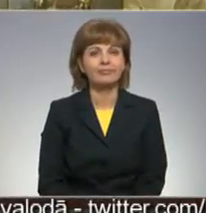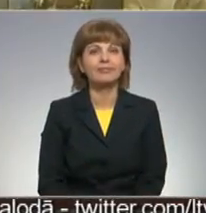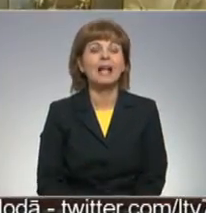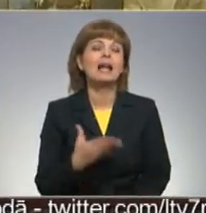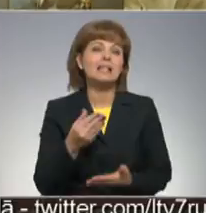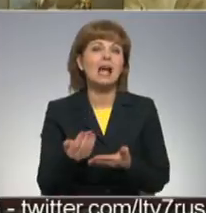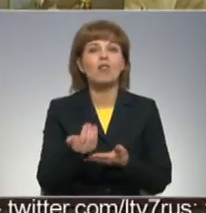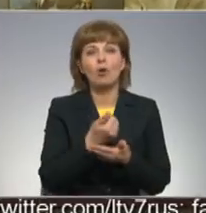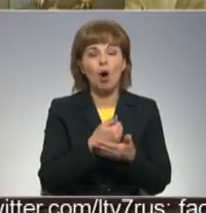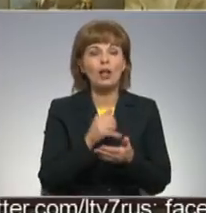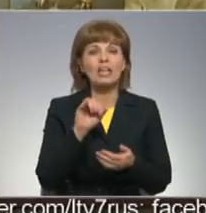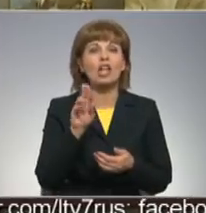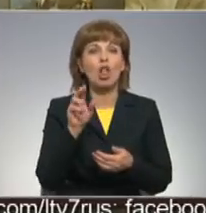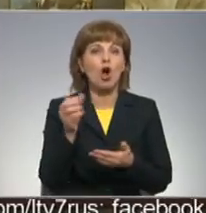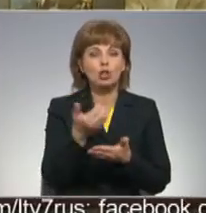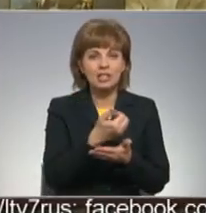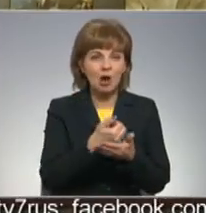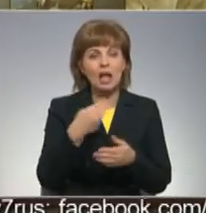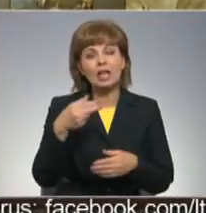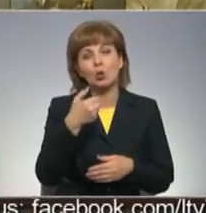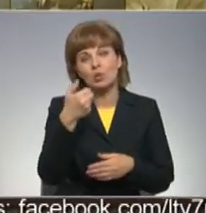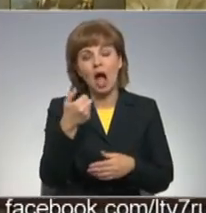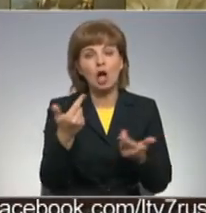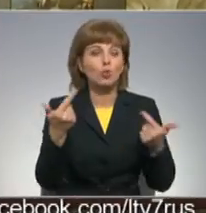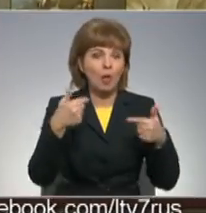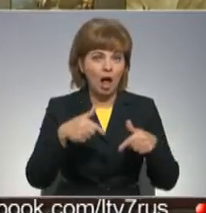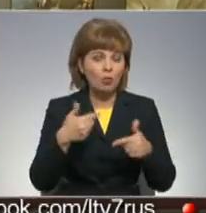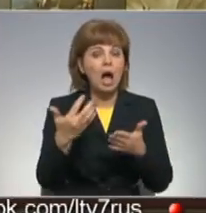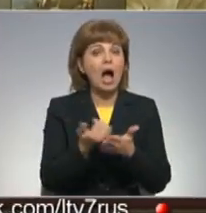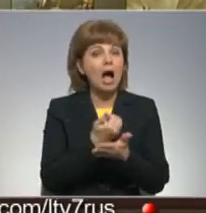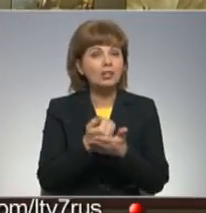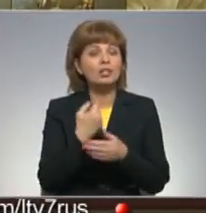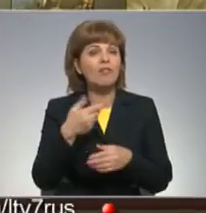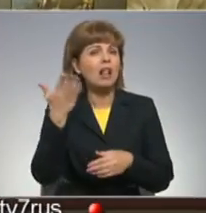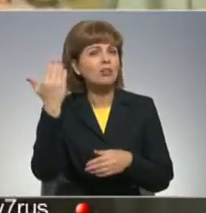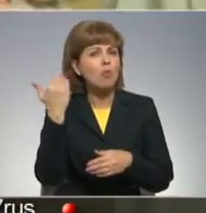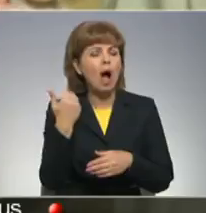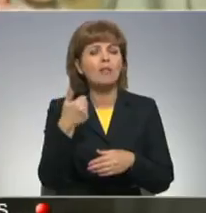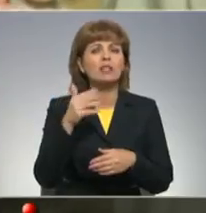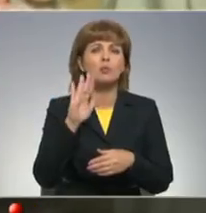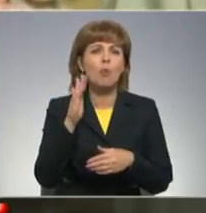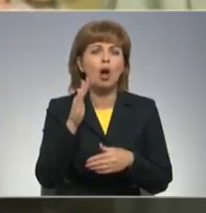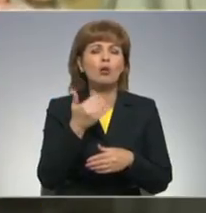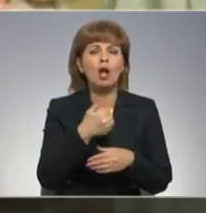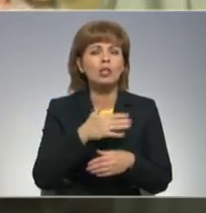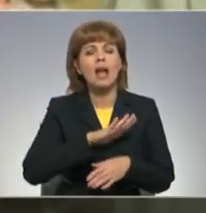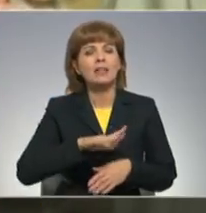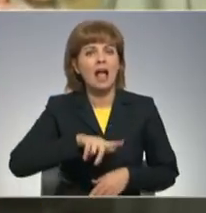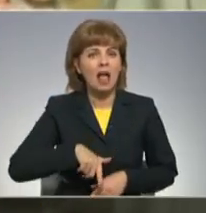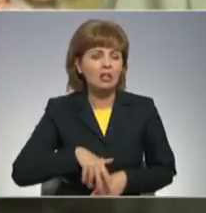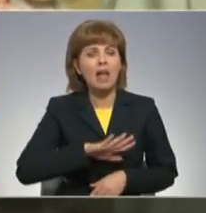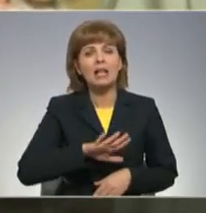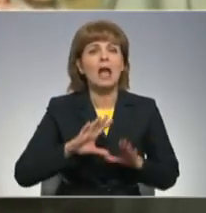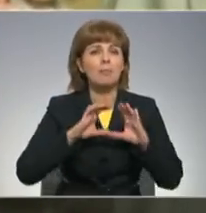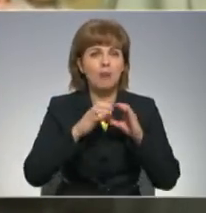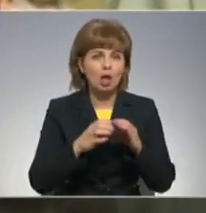Savu kolekciju Ilona savākusi apmēram 20 gadu laikā, bet atrast vēl kādu antīko spogulīšu kolekcionāru ne Latvijā, ne